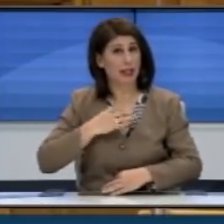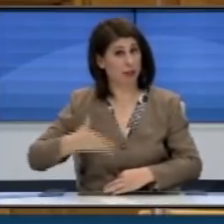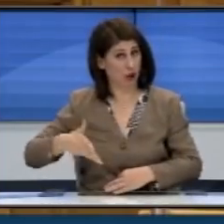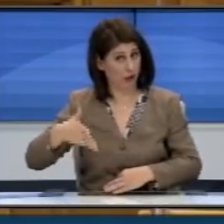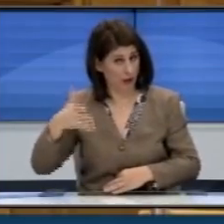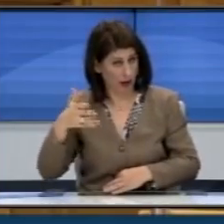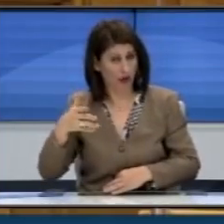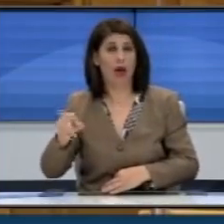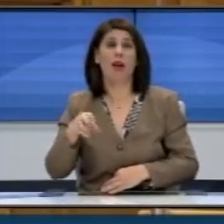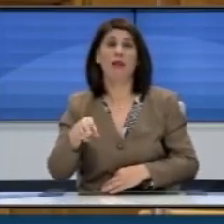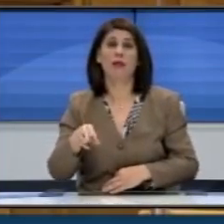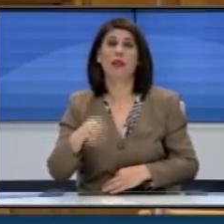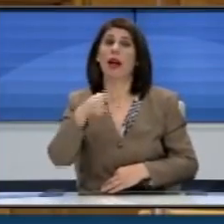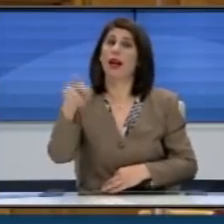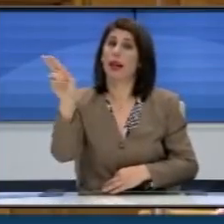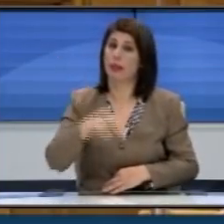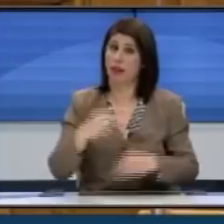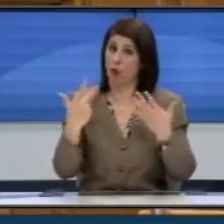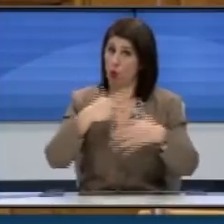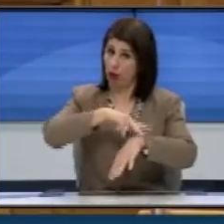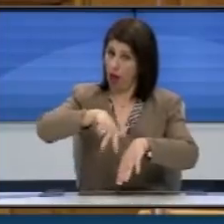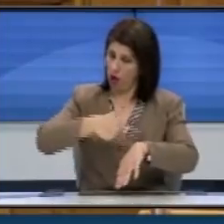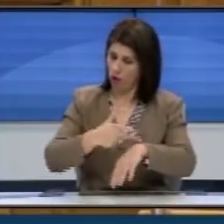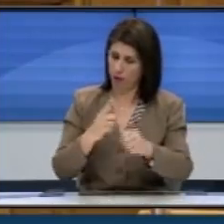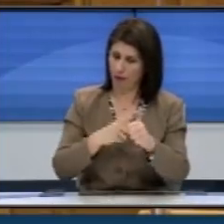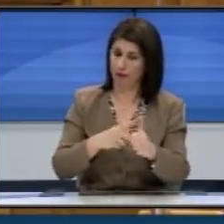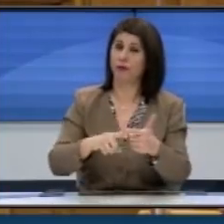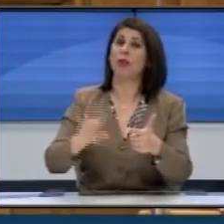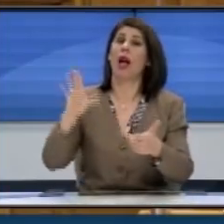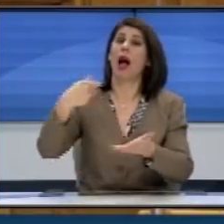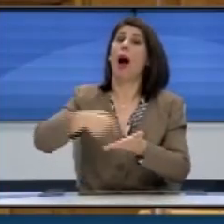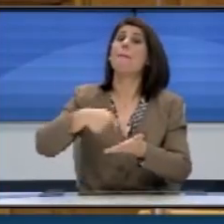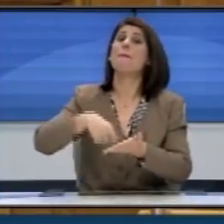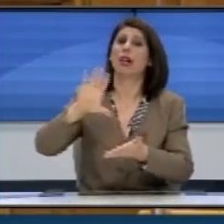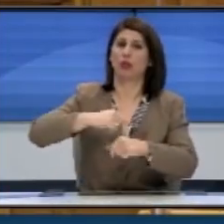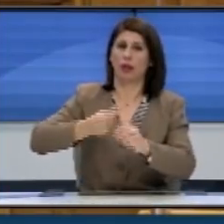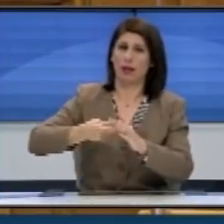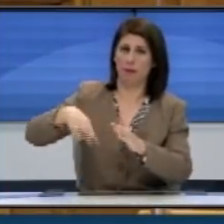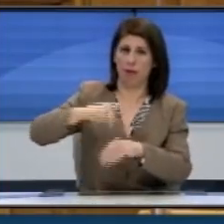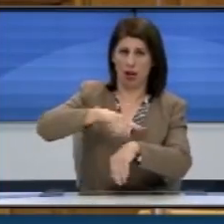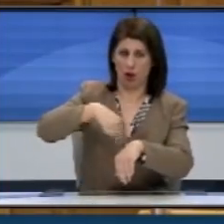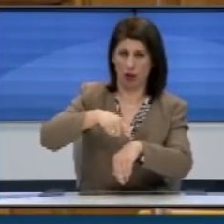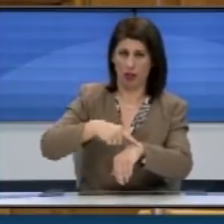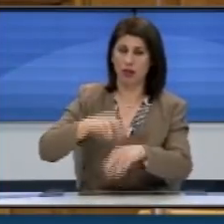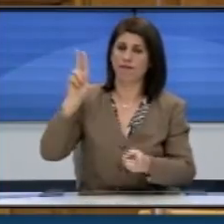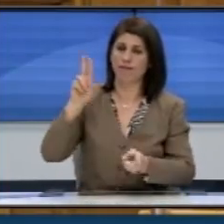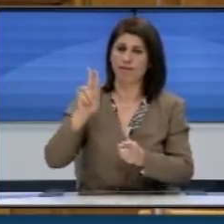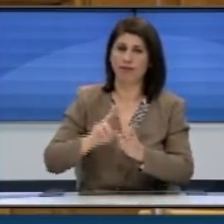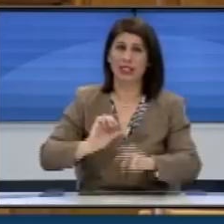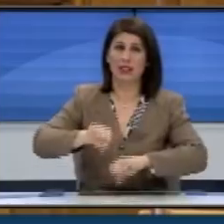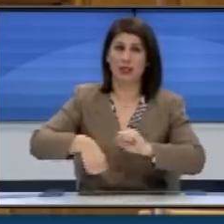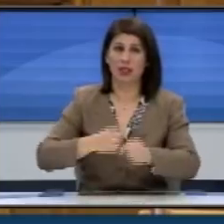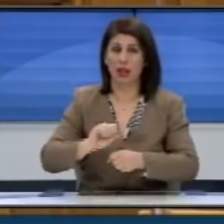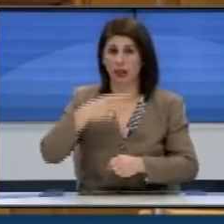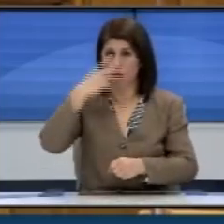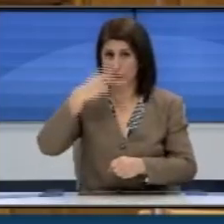Μητσοτάκη, αφορά στην κατάργηση του οκταώρου, αφορά τις απλήρωτες υπερορίες, τη συρρήκνωση